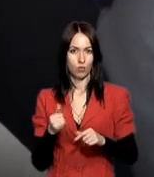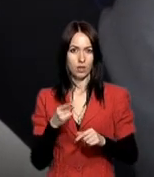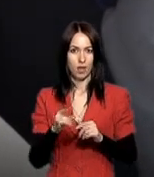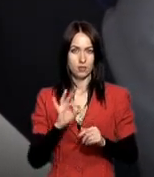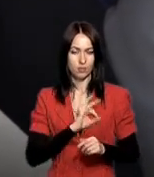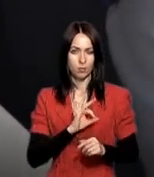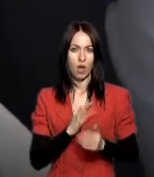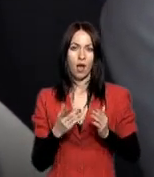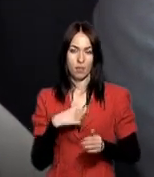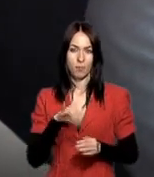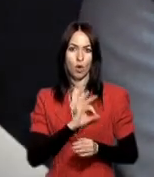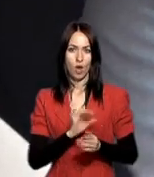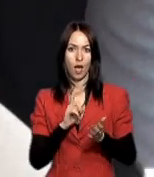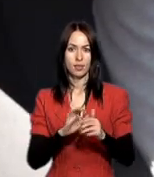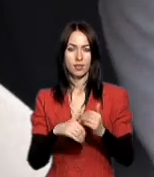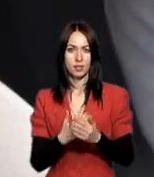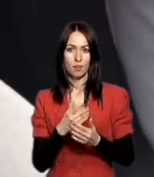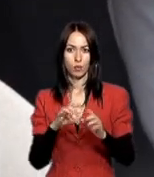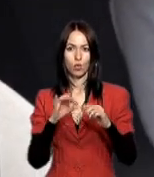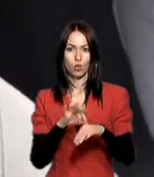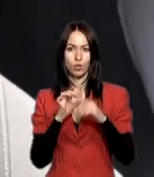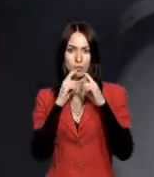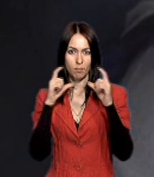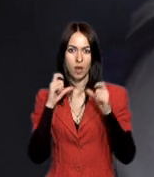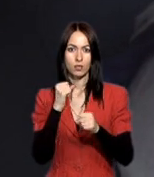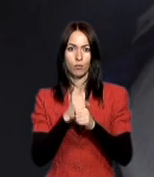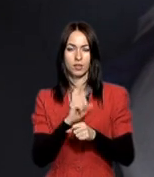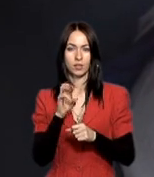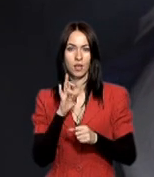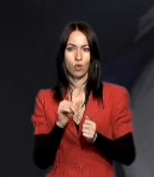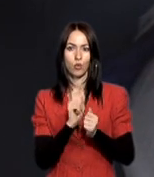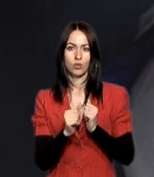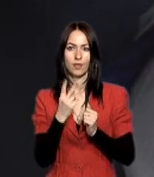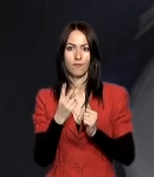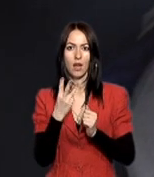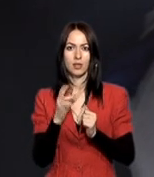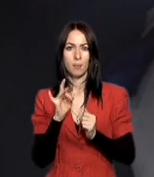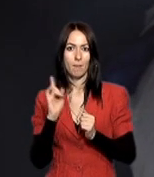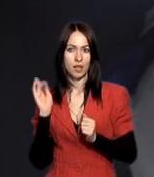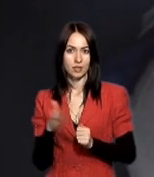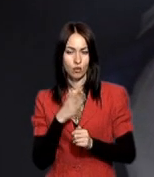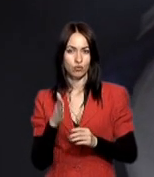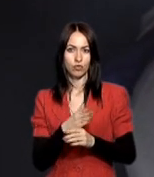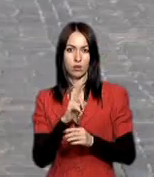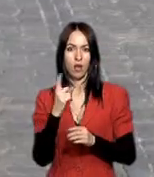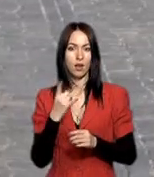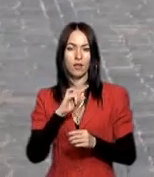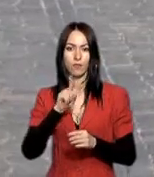ми користуємося антисептиками, носимо маски, обробляємо салон. Кожні 2-3 пасажири обробляємо, раз на годину